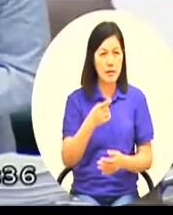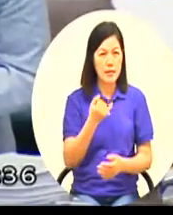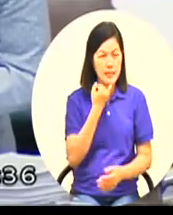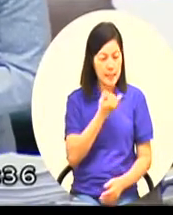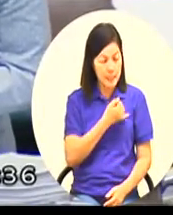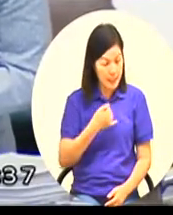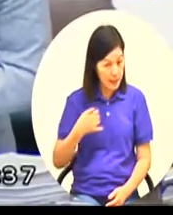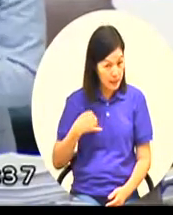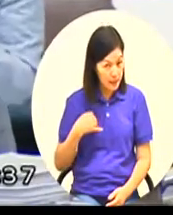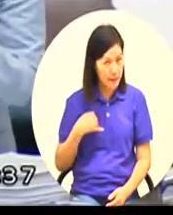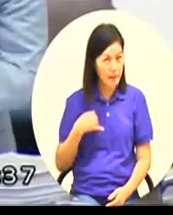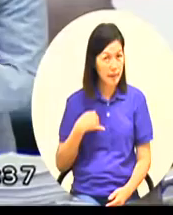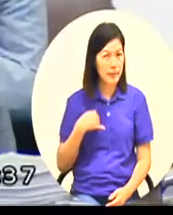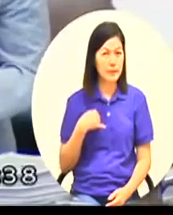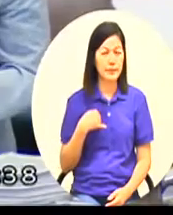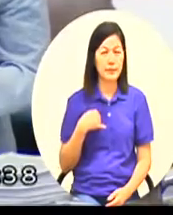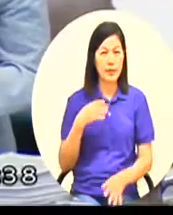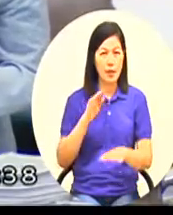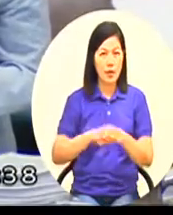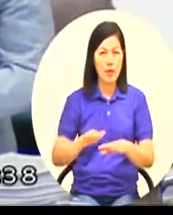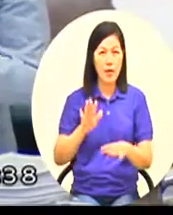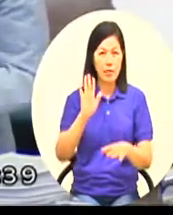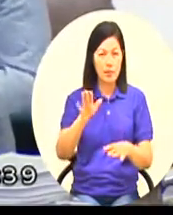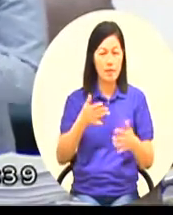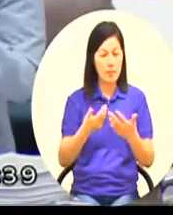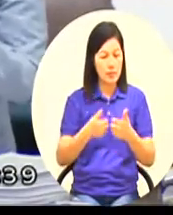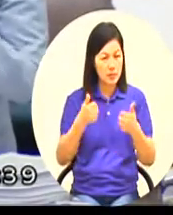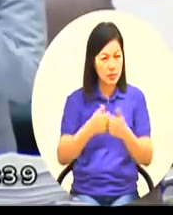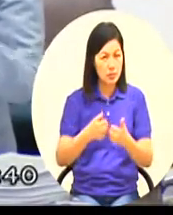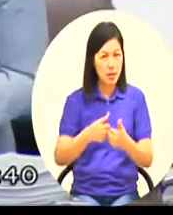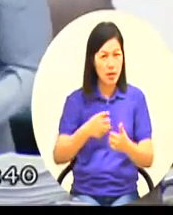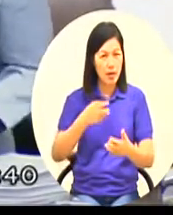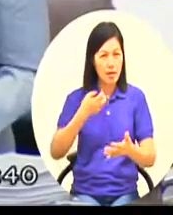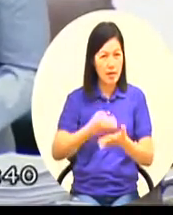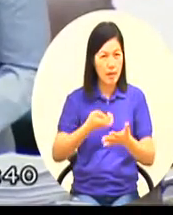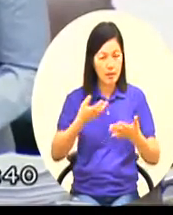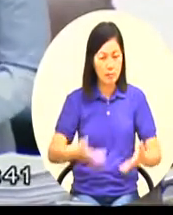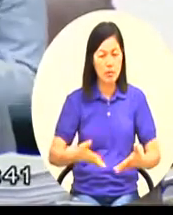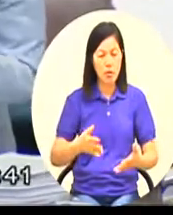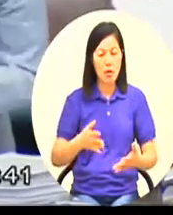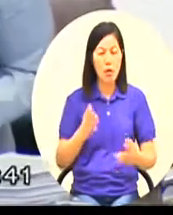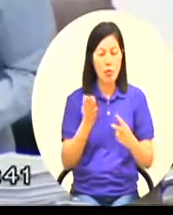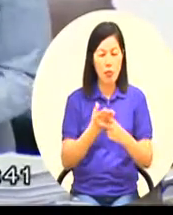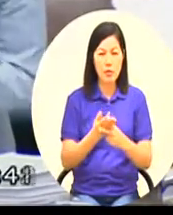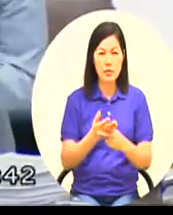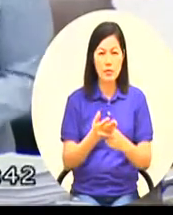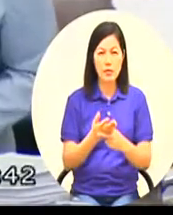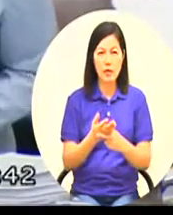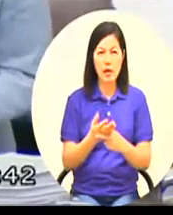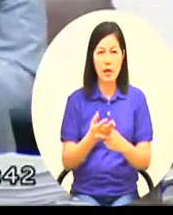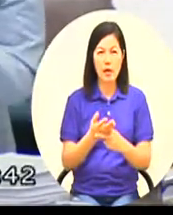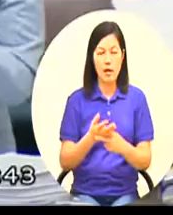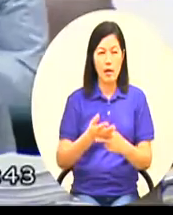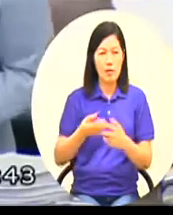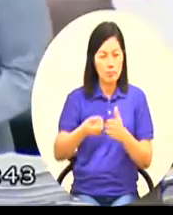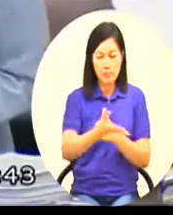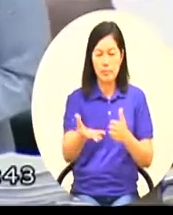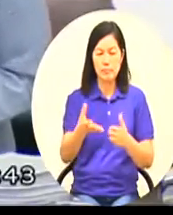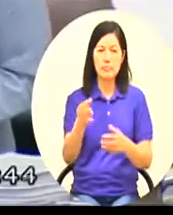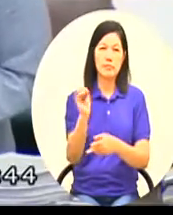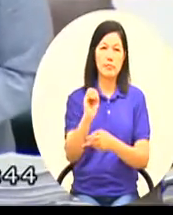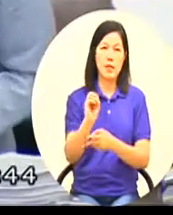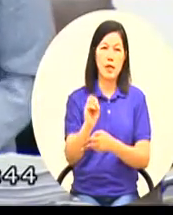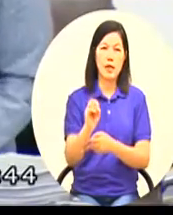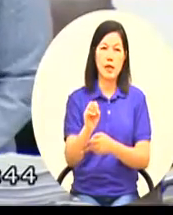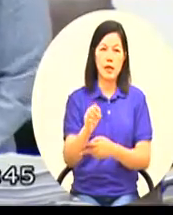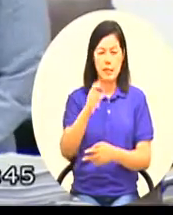能会有机会更严重，或者是完全没有案例，这个就要拜托两位局长能够多用点